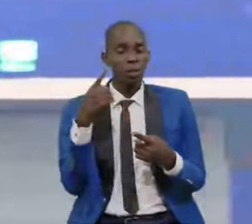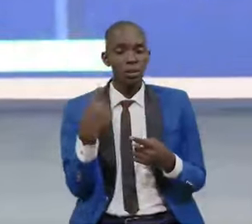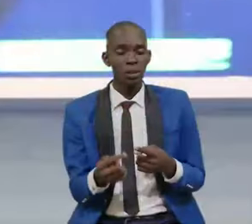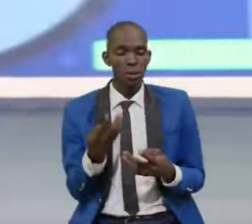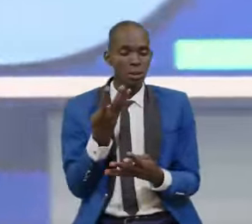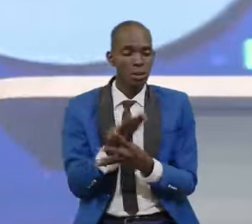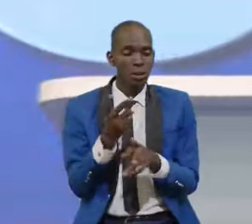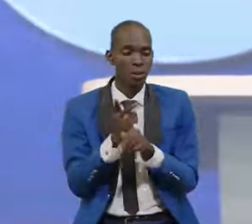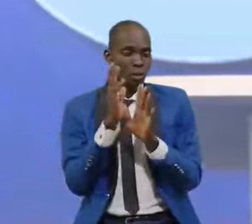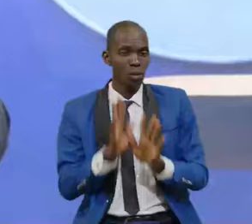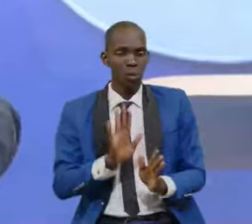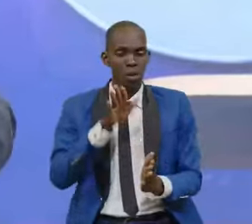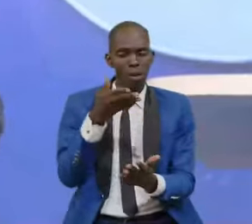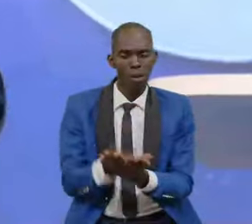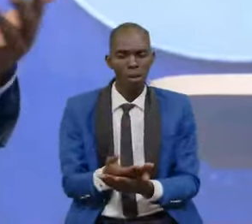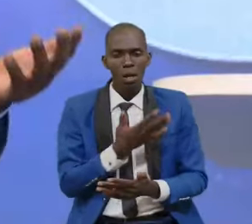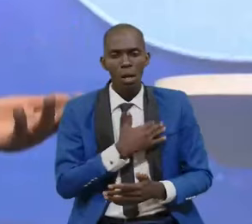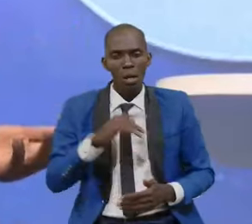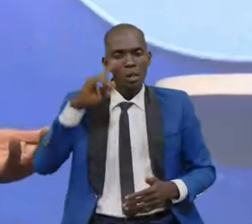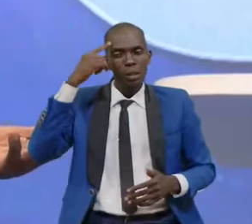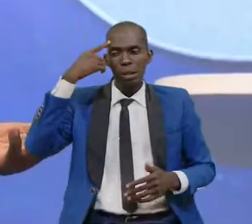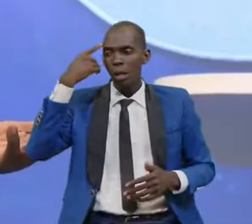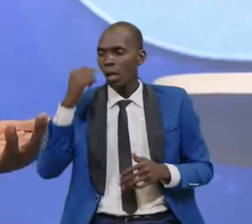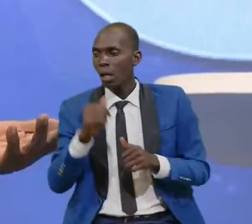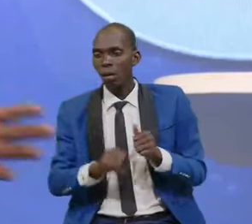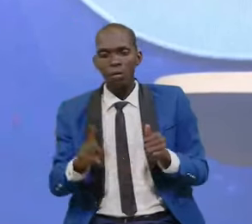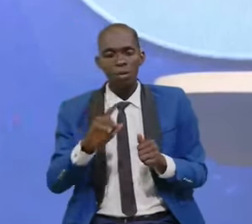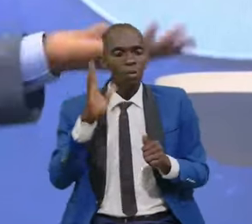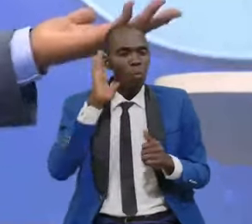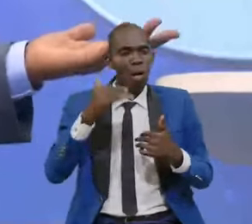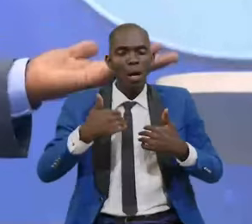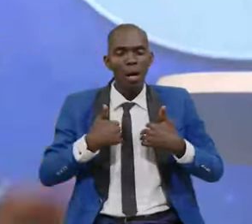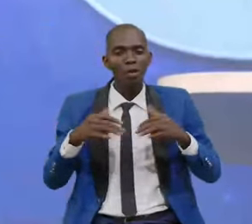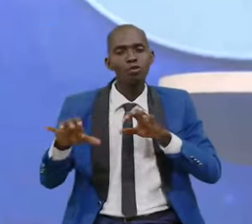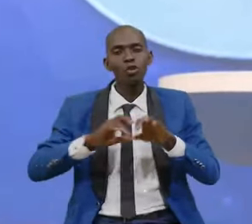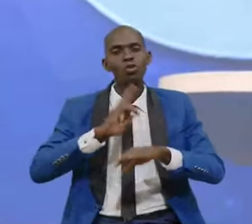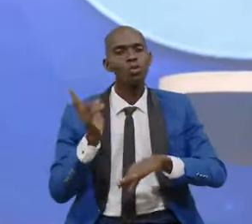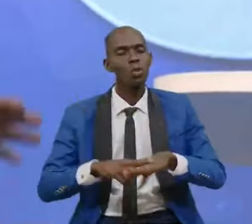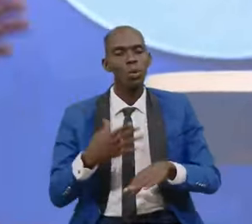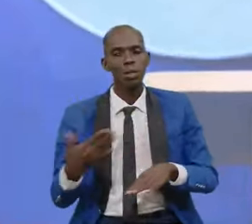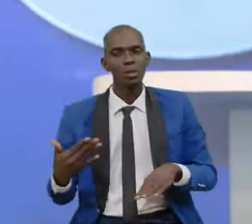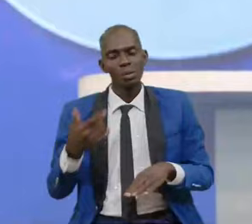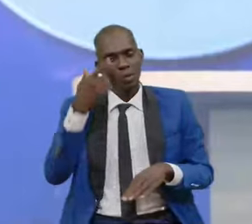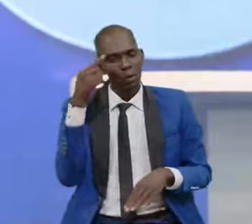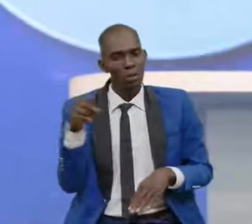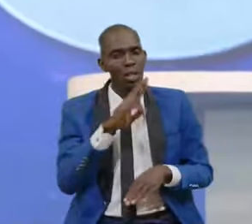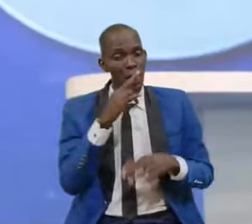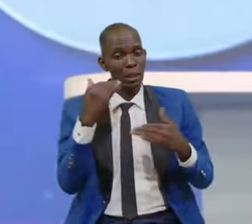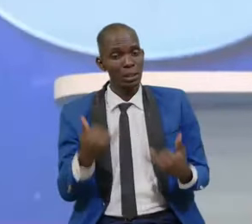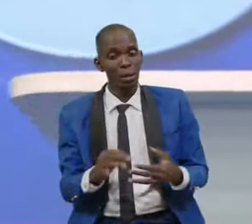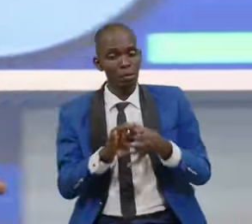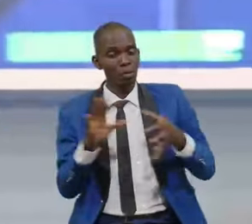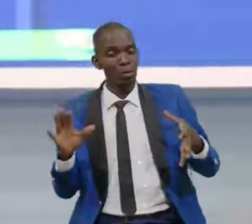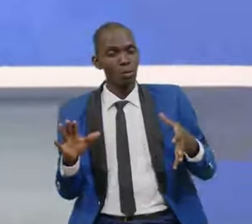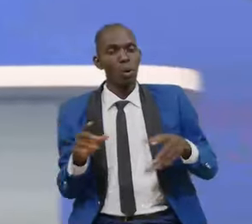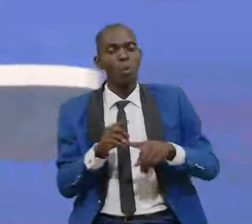venu, et il pensait que tous étaient, allaient faire la chose normale, parce qu'ils étaient tous déliés, ils sont